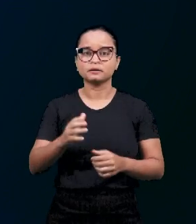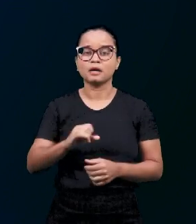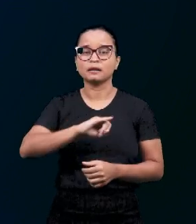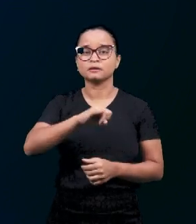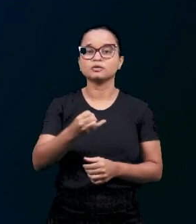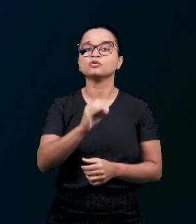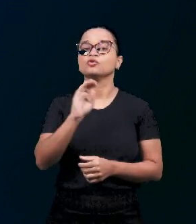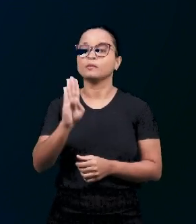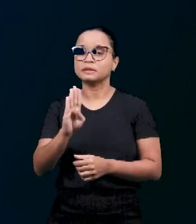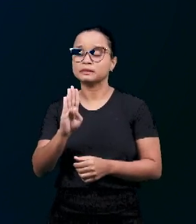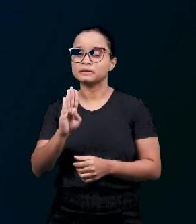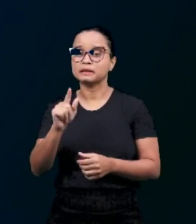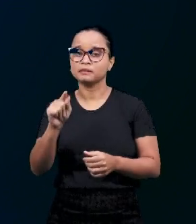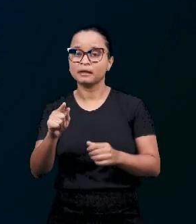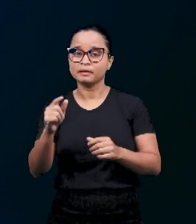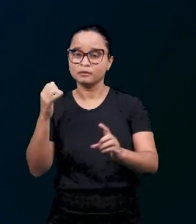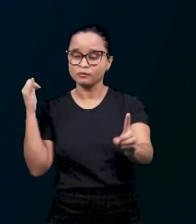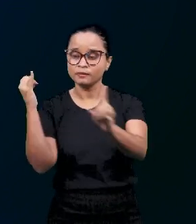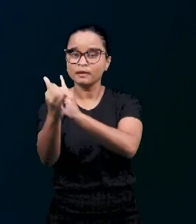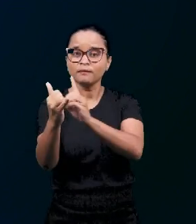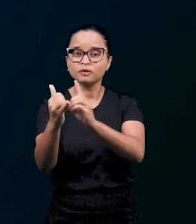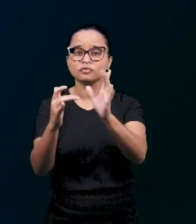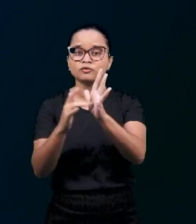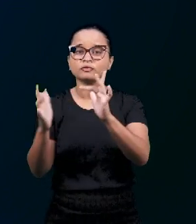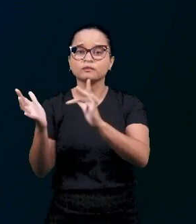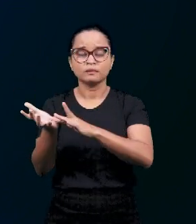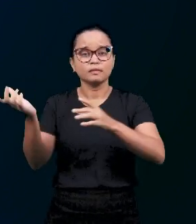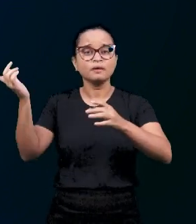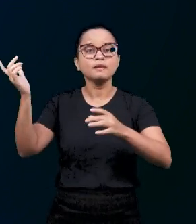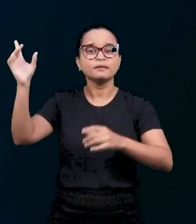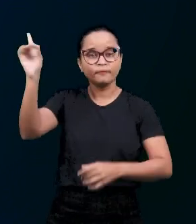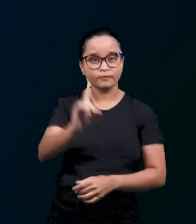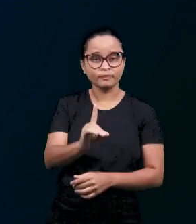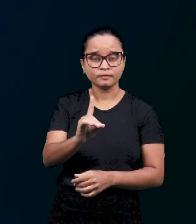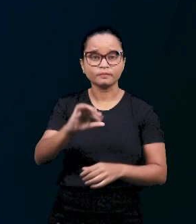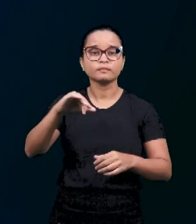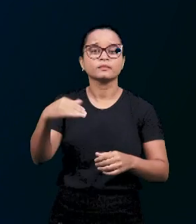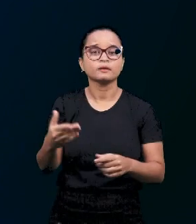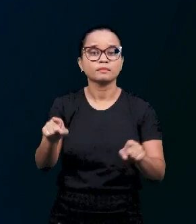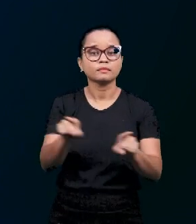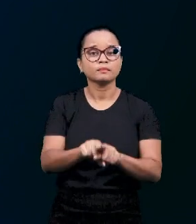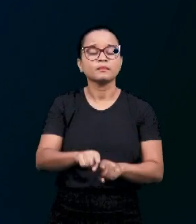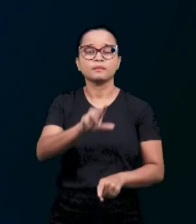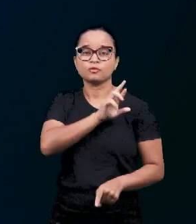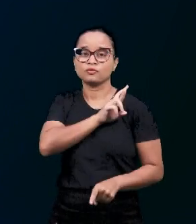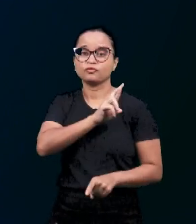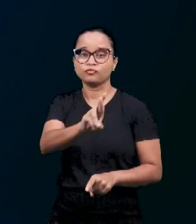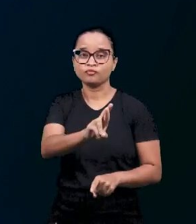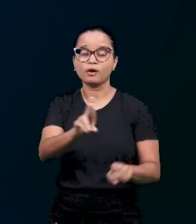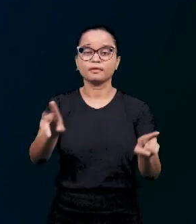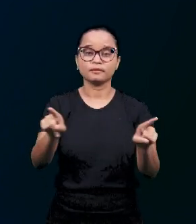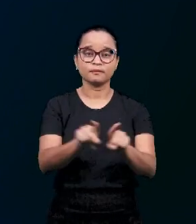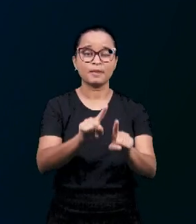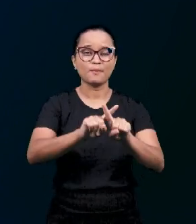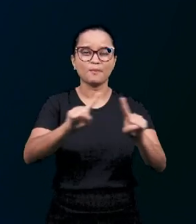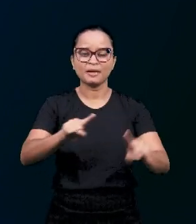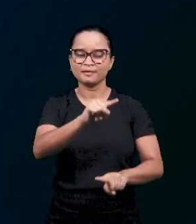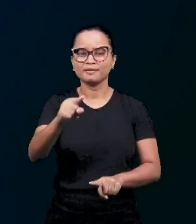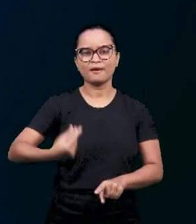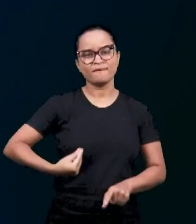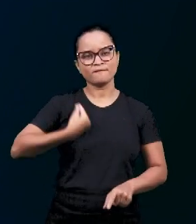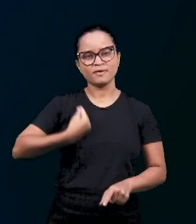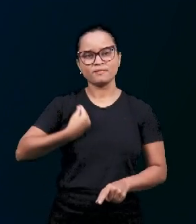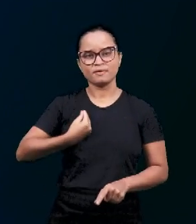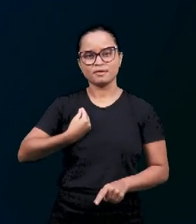Seulement Jean-Baptiste prophétisait sur la vie du Messie. La loi était reconnue par les religieux, mais